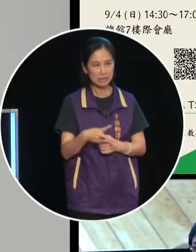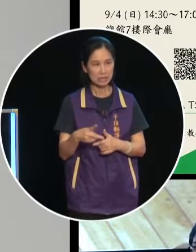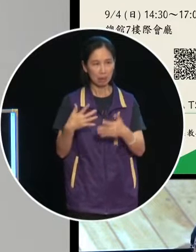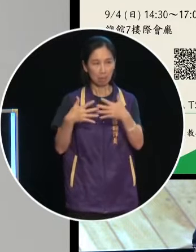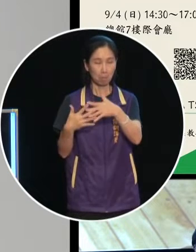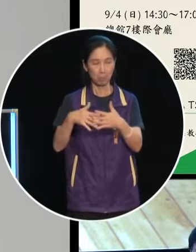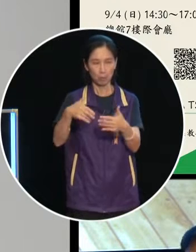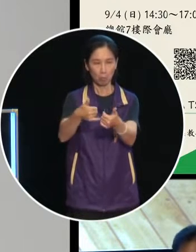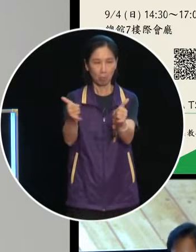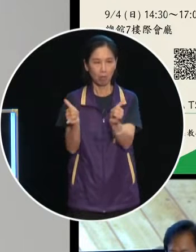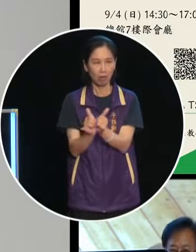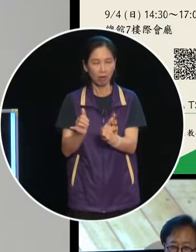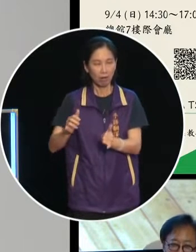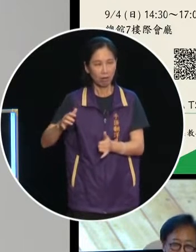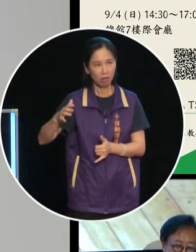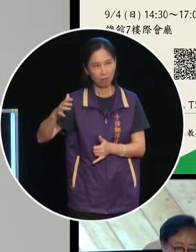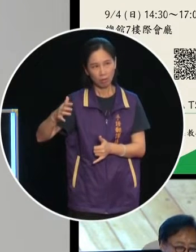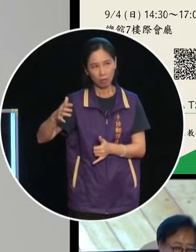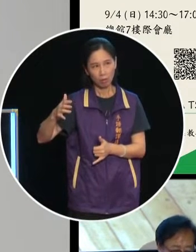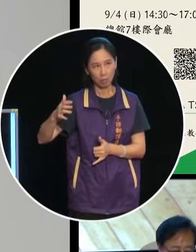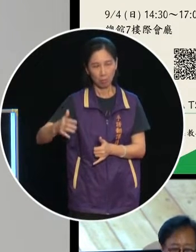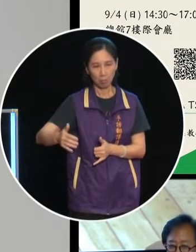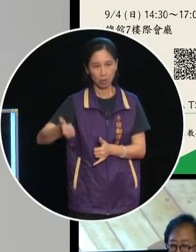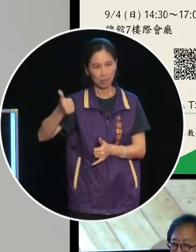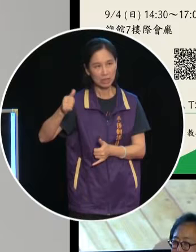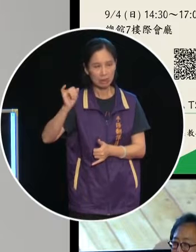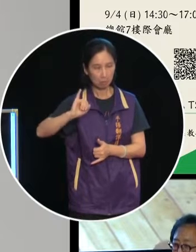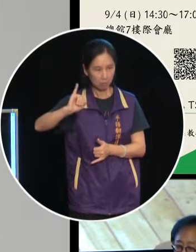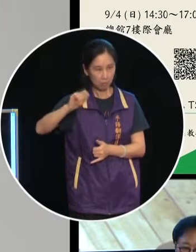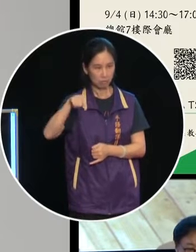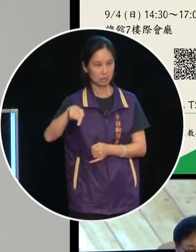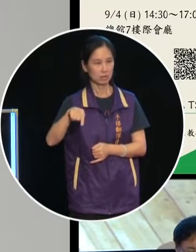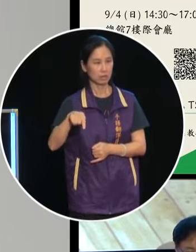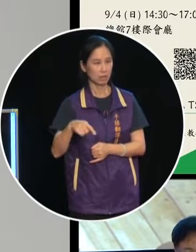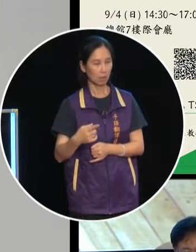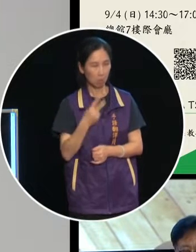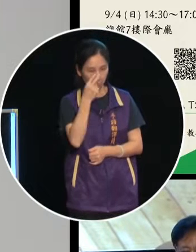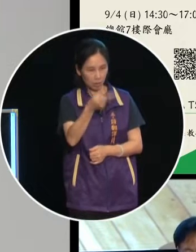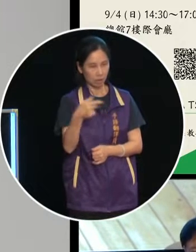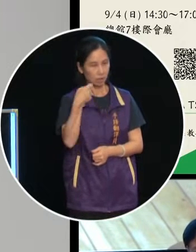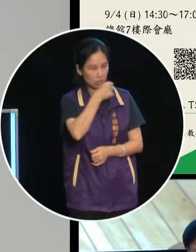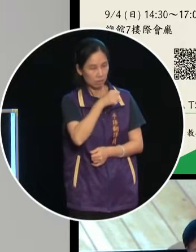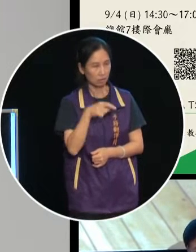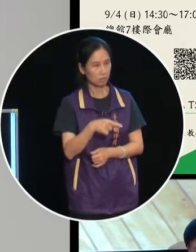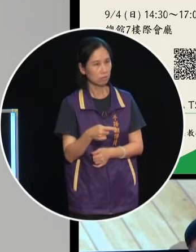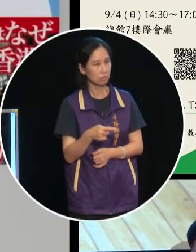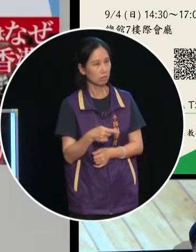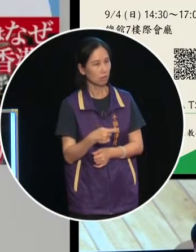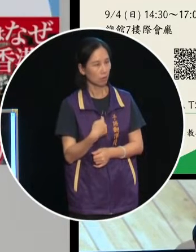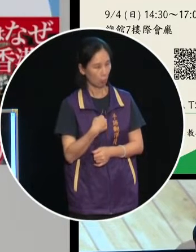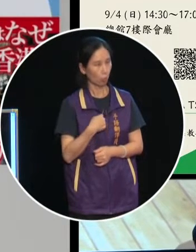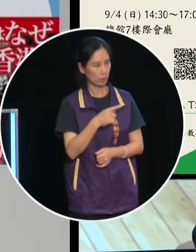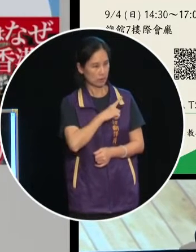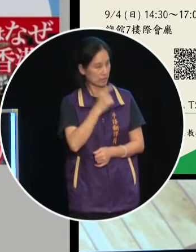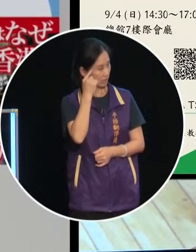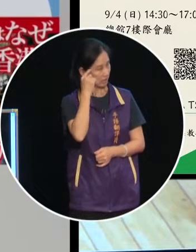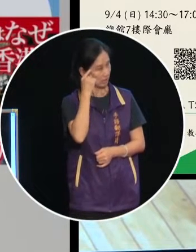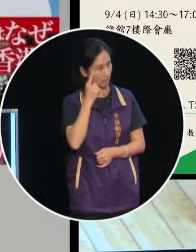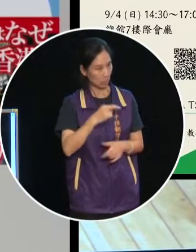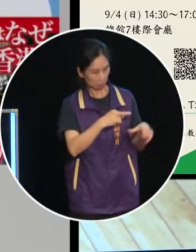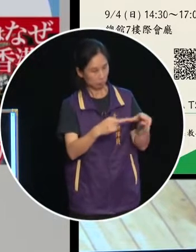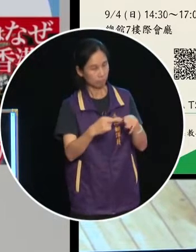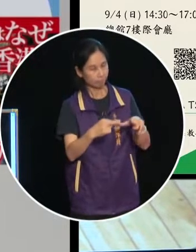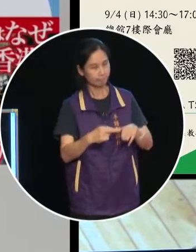杰米其实有一点就是，我不敢讲大杰米，不过还是用我的角度、我的观点来介